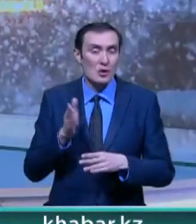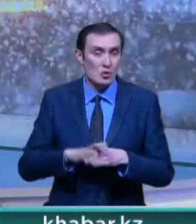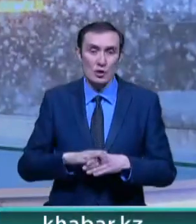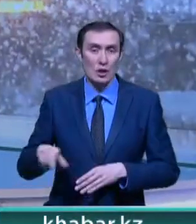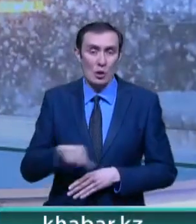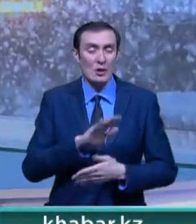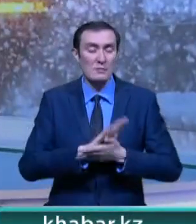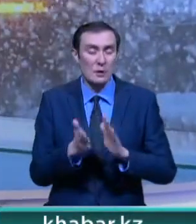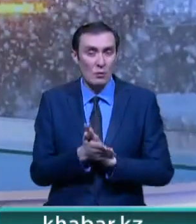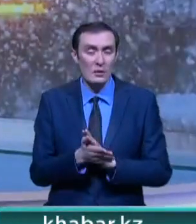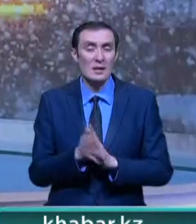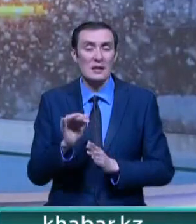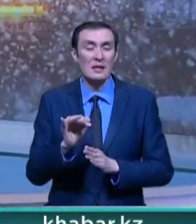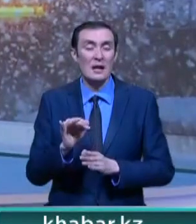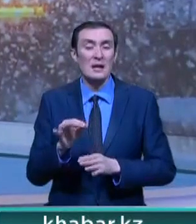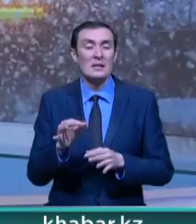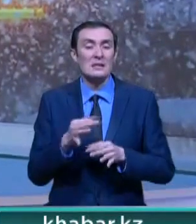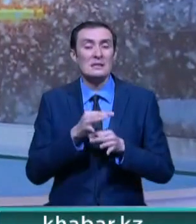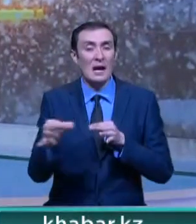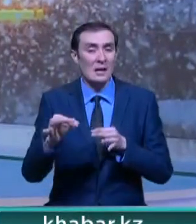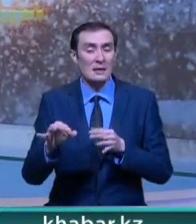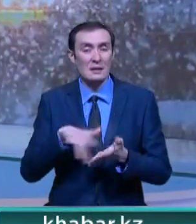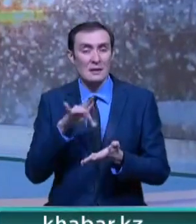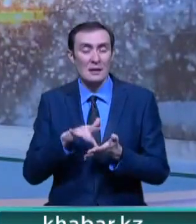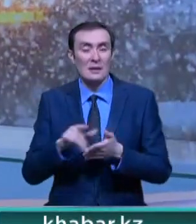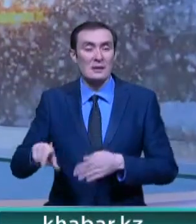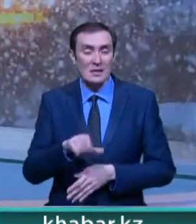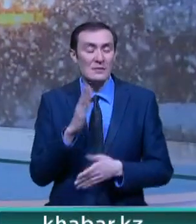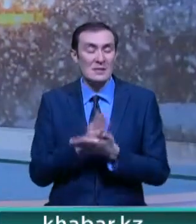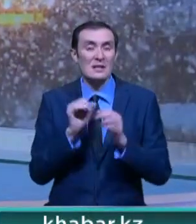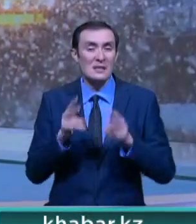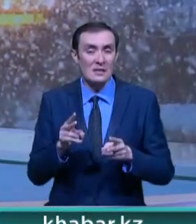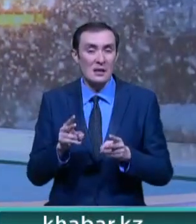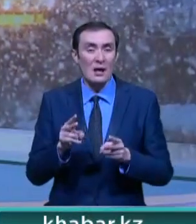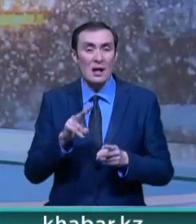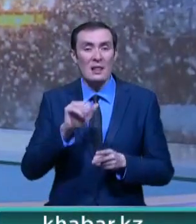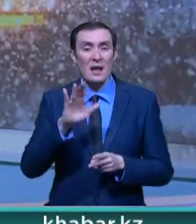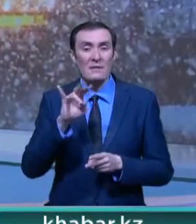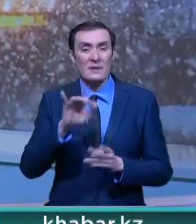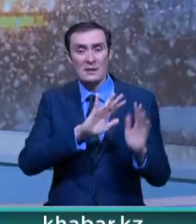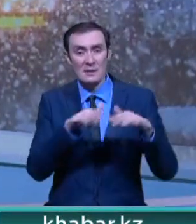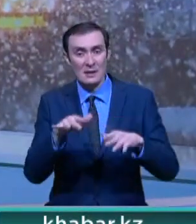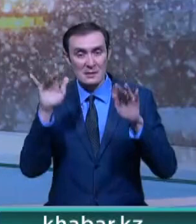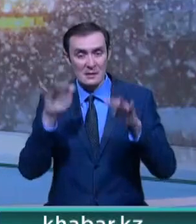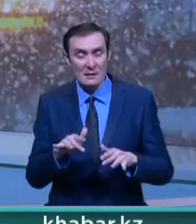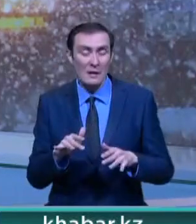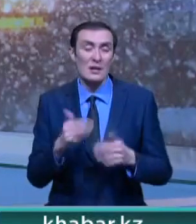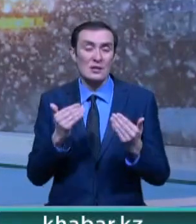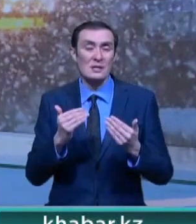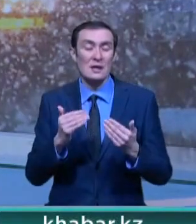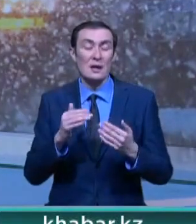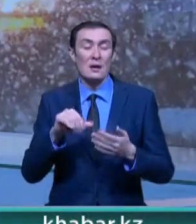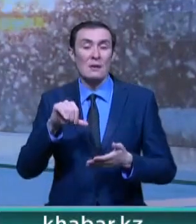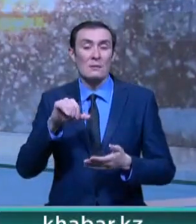дорожная обстановка сохранилась и на загородных трассах, где возникли риски схода лавин. Борьбу восточных казахстанцев со